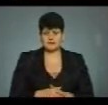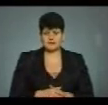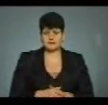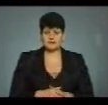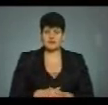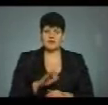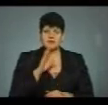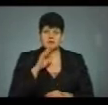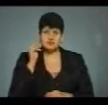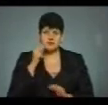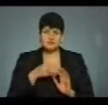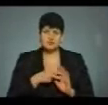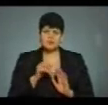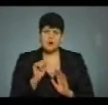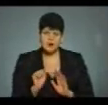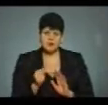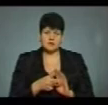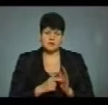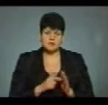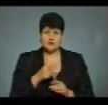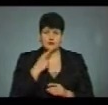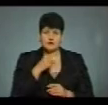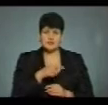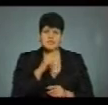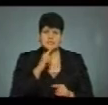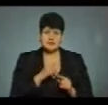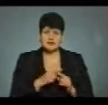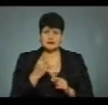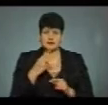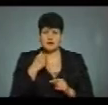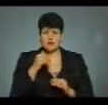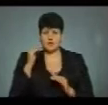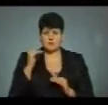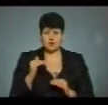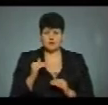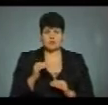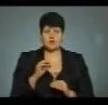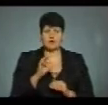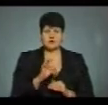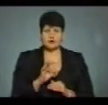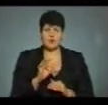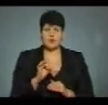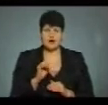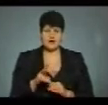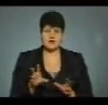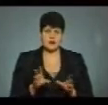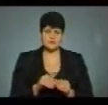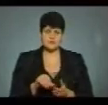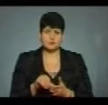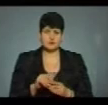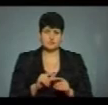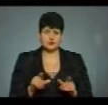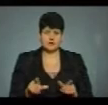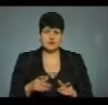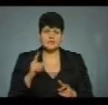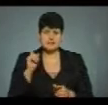Рібка навчається в 7-му А. Каже, її сестра на 2 роки молодша за Олександра Орляка. Вони разом виступали в школі. знаю